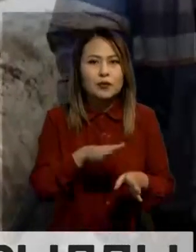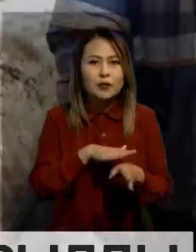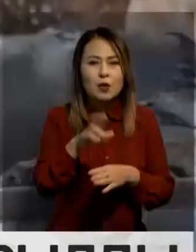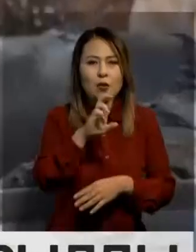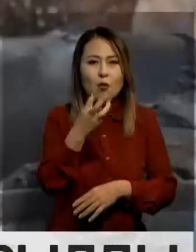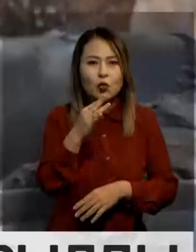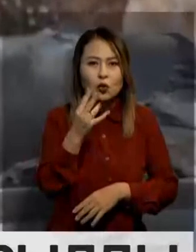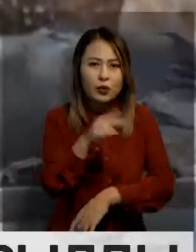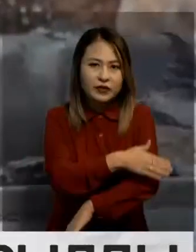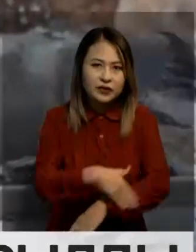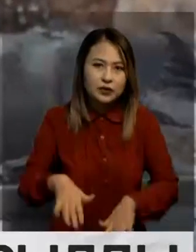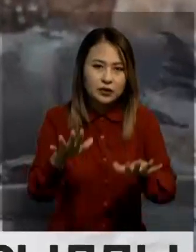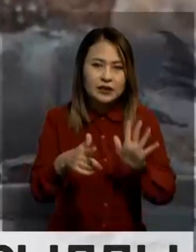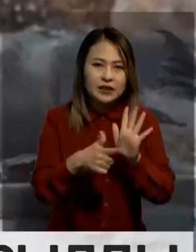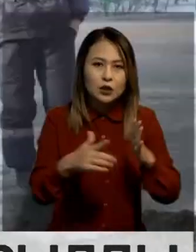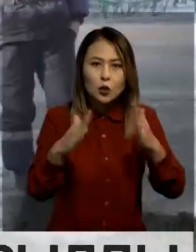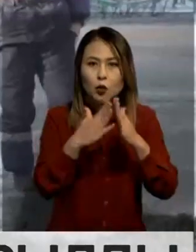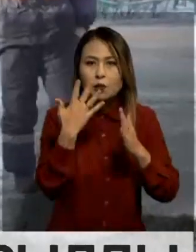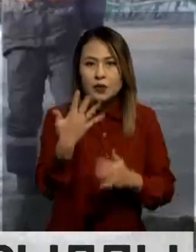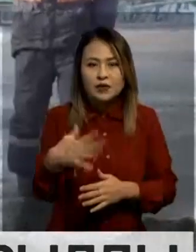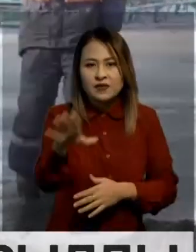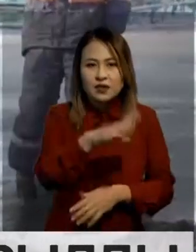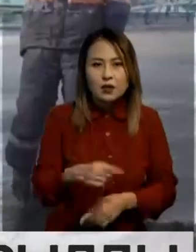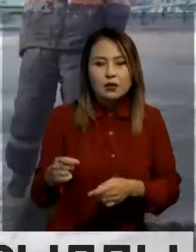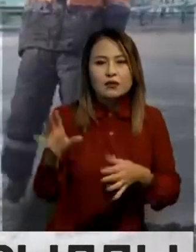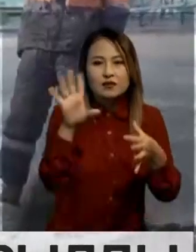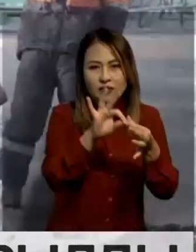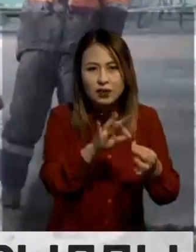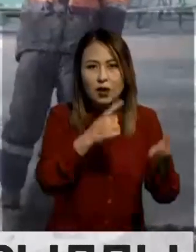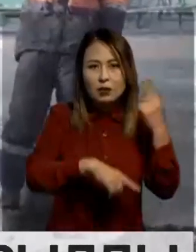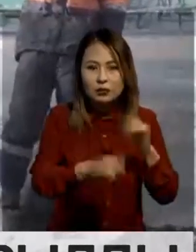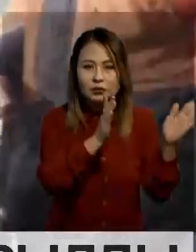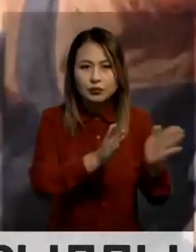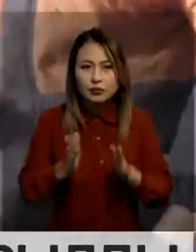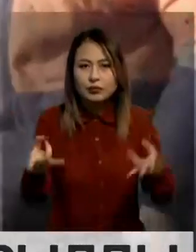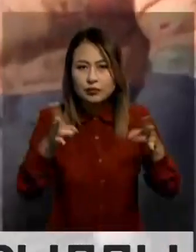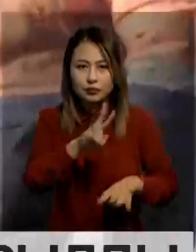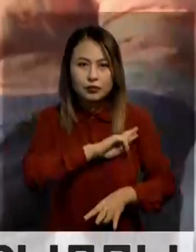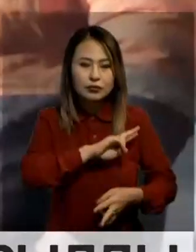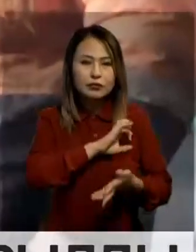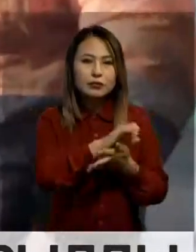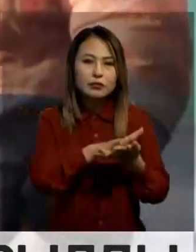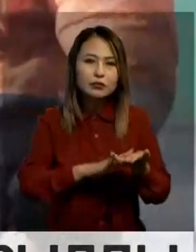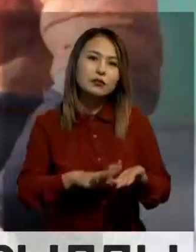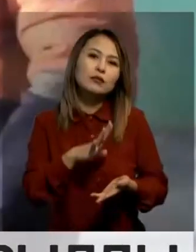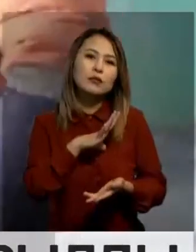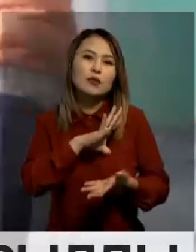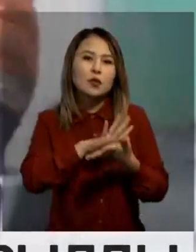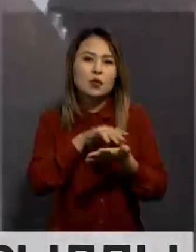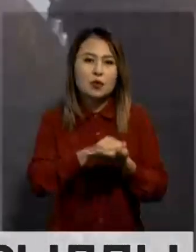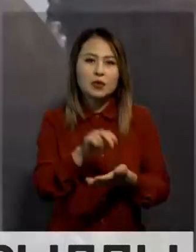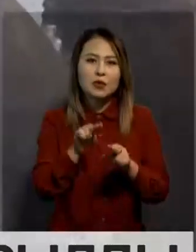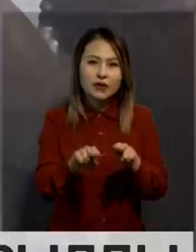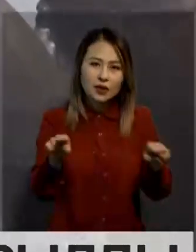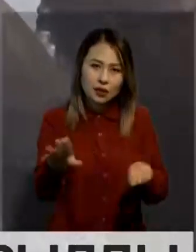Момышұлы көшесінде орналасқан 7 үйдің 5-теуінде жылу тасымалдағыштар қалпына келтірілген. Қалған 2-теуінде жұмыс жалғасып жатыр. Апатты